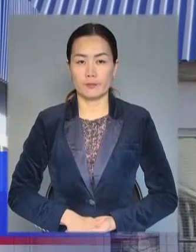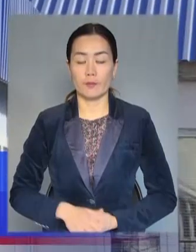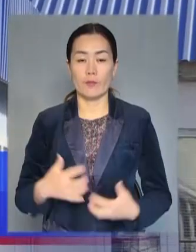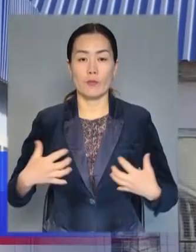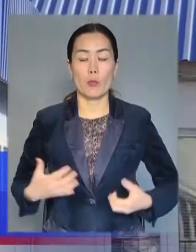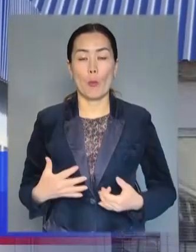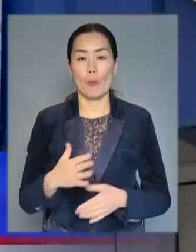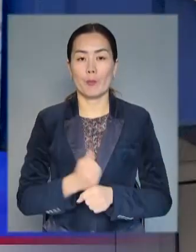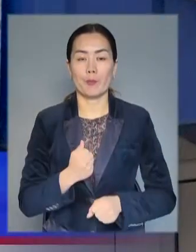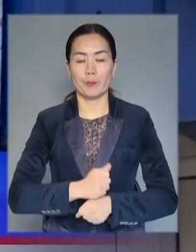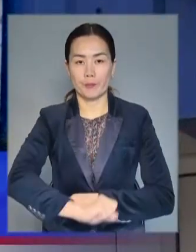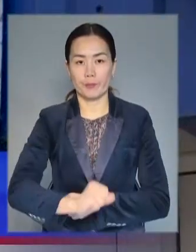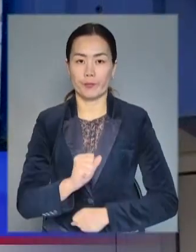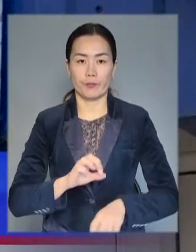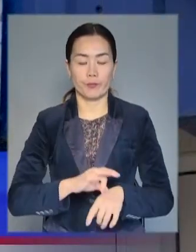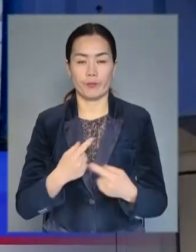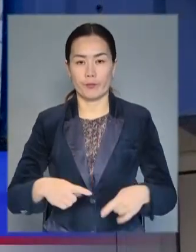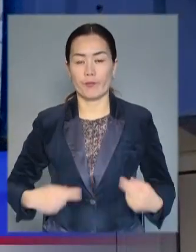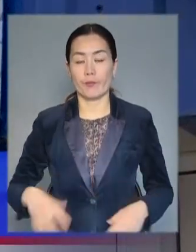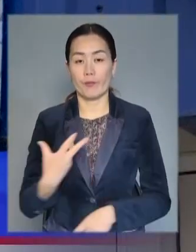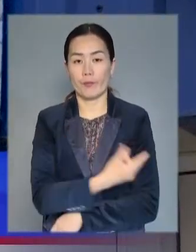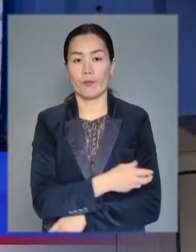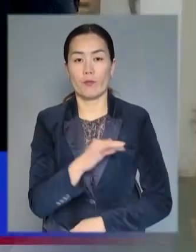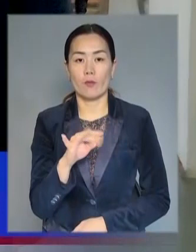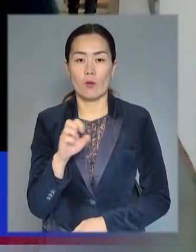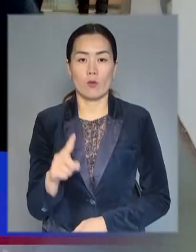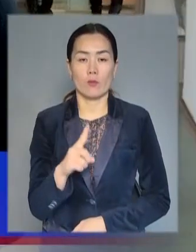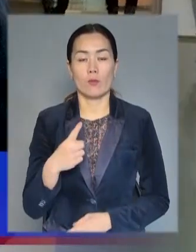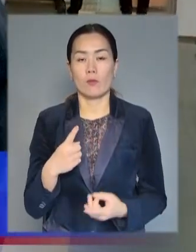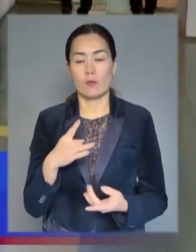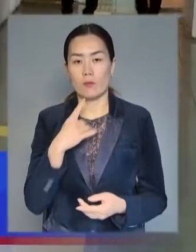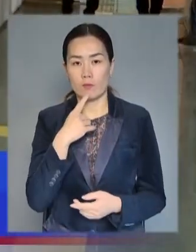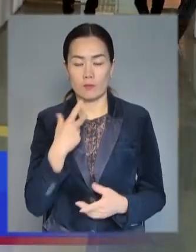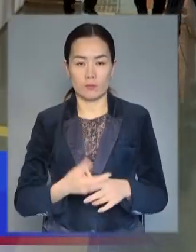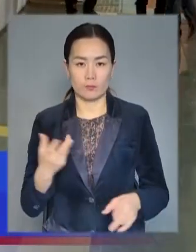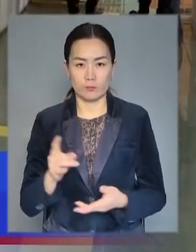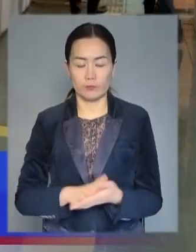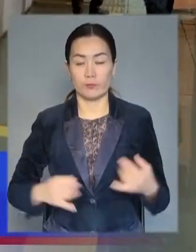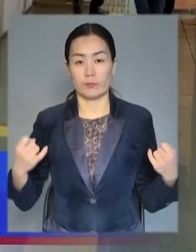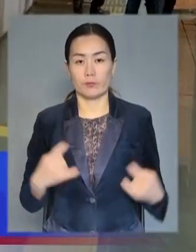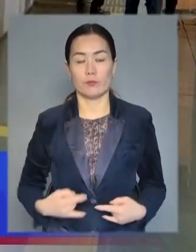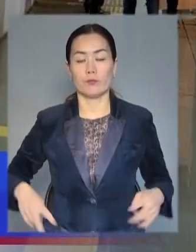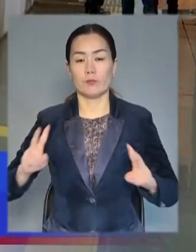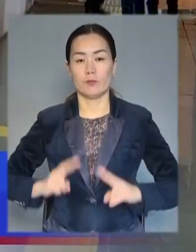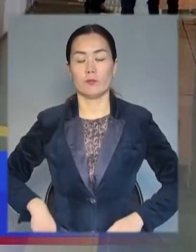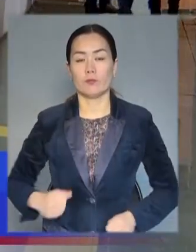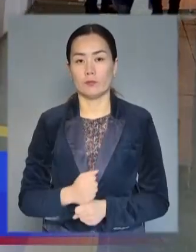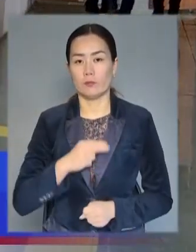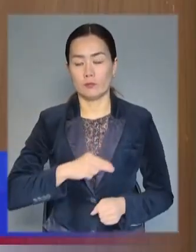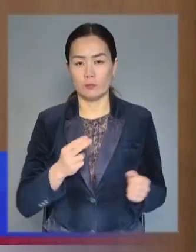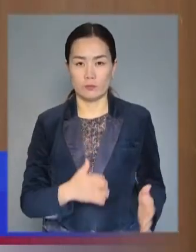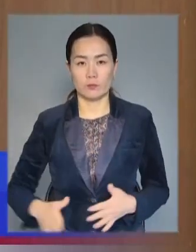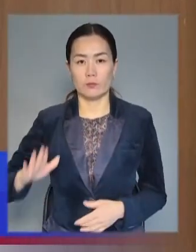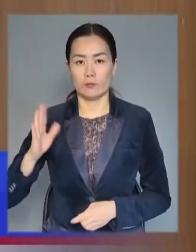Төрттілікке аусыл қарасан ауруларына екпе егіліп бруцеллезге қарсы қан сынамасын алу және диагностикалық тексеру жұмыстары жүйелі